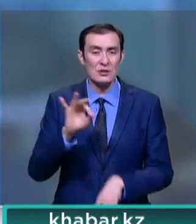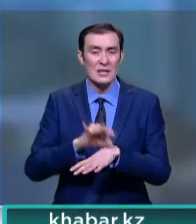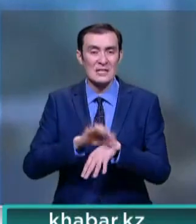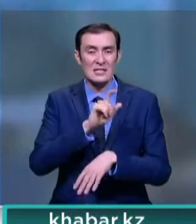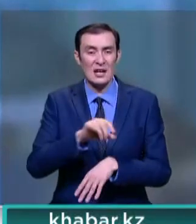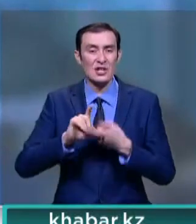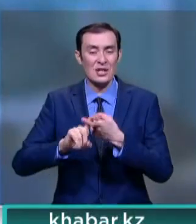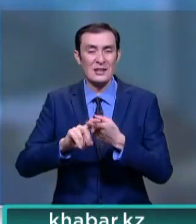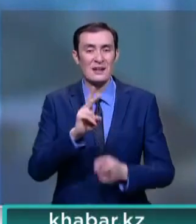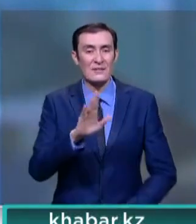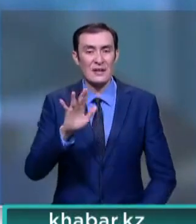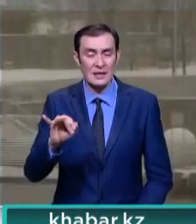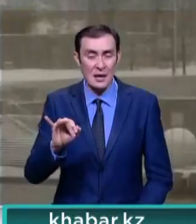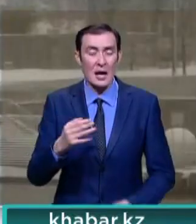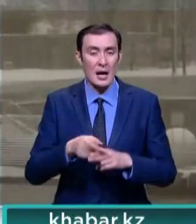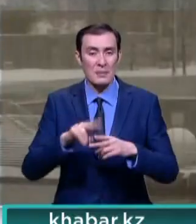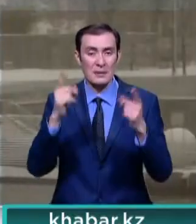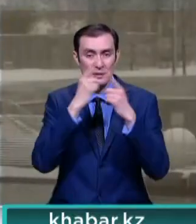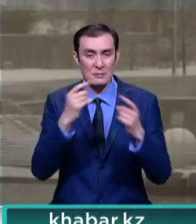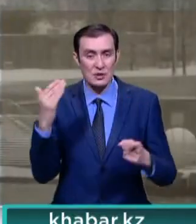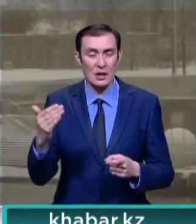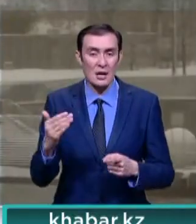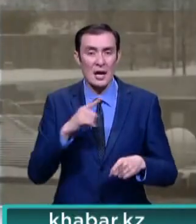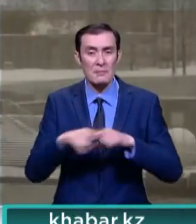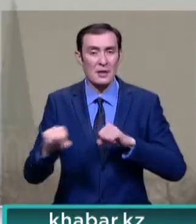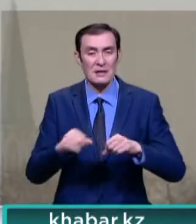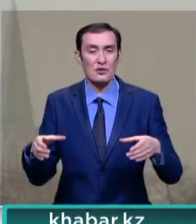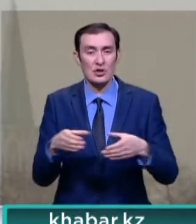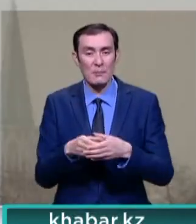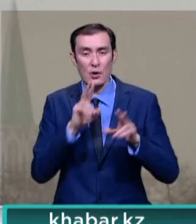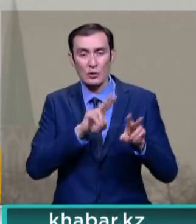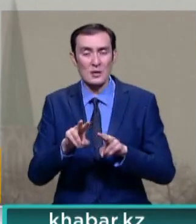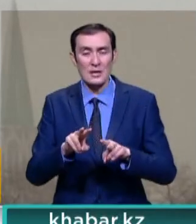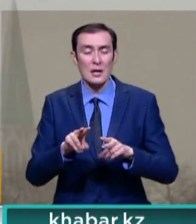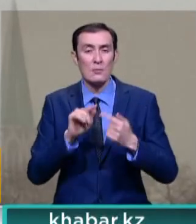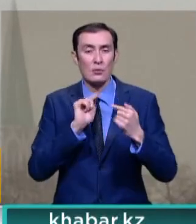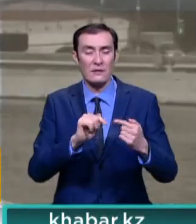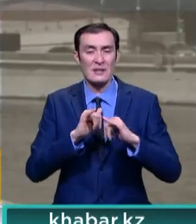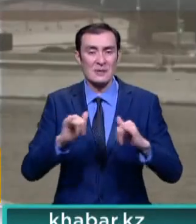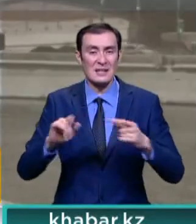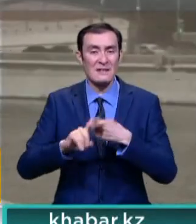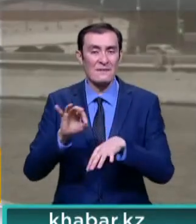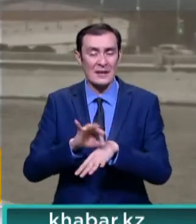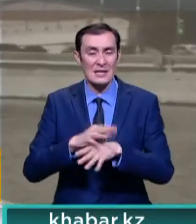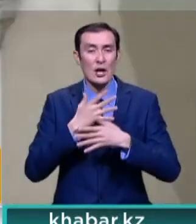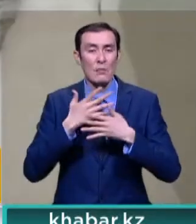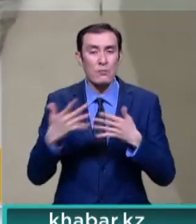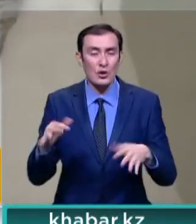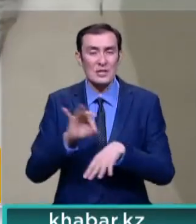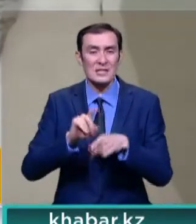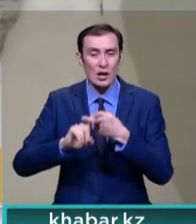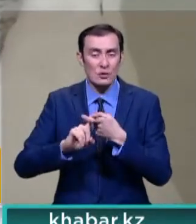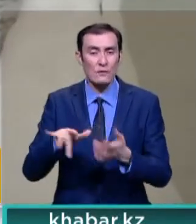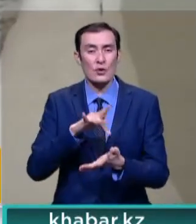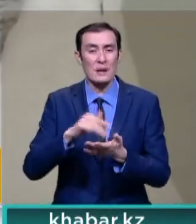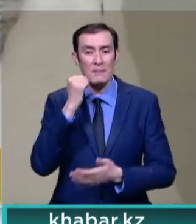случаев заражения COVID-19. Об этом сообщает оперативный штаб по контролю и борьбе с распространением инфекции. Больше всего зараженных